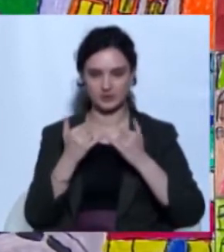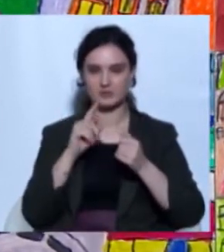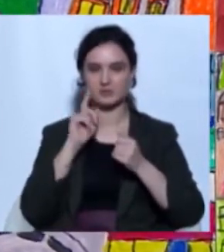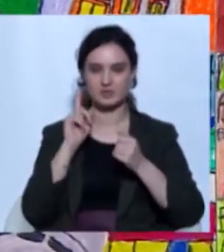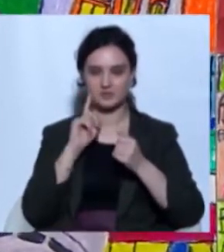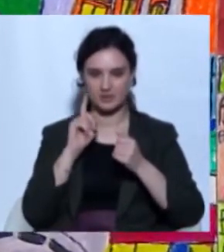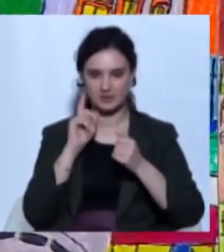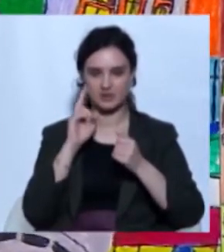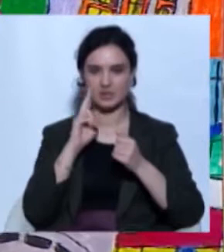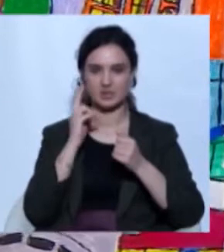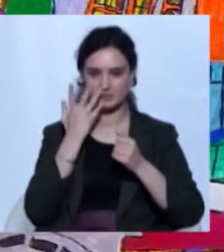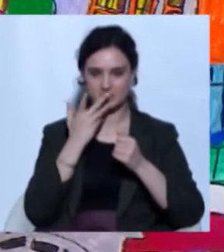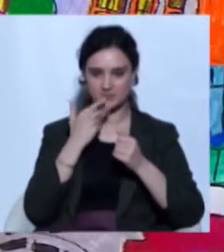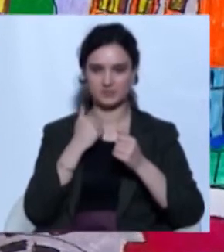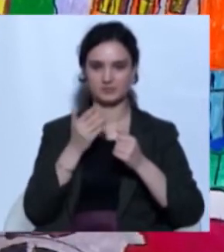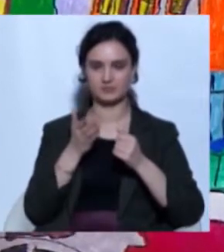მწვანე